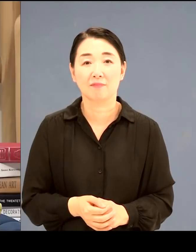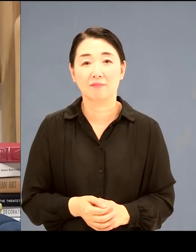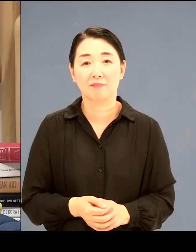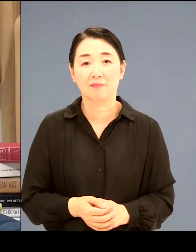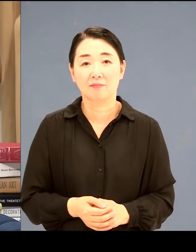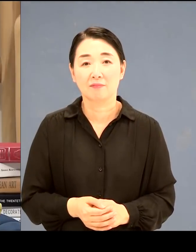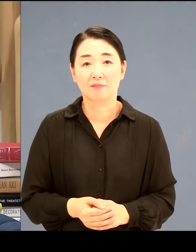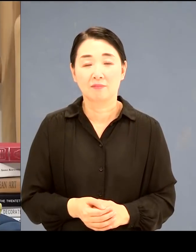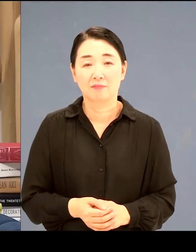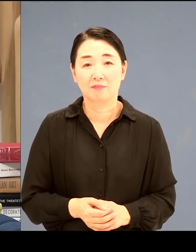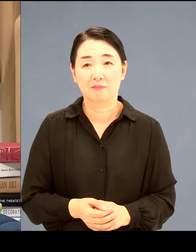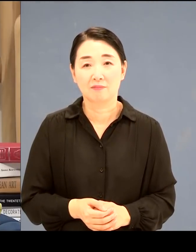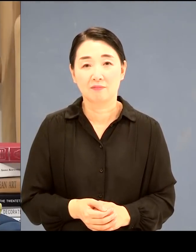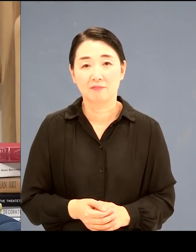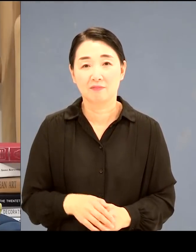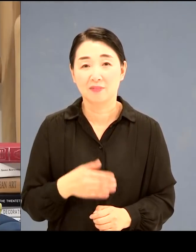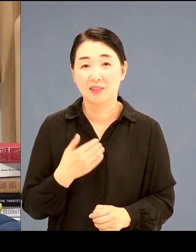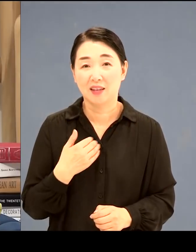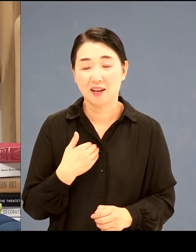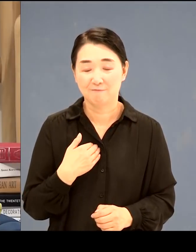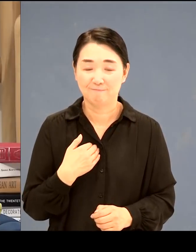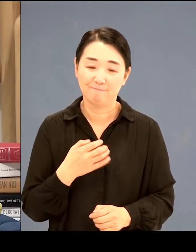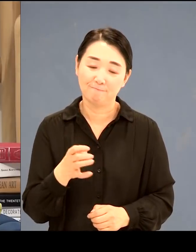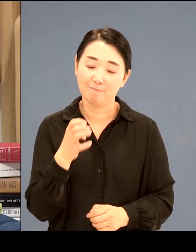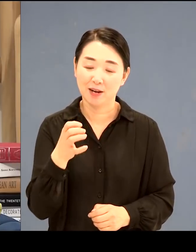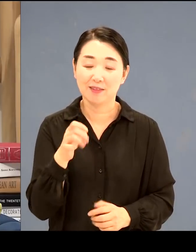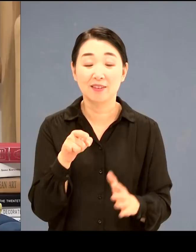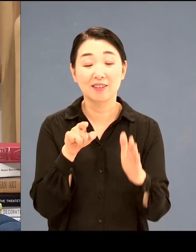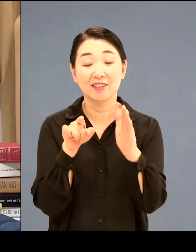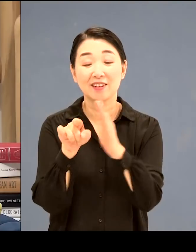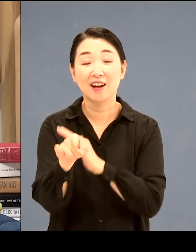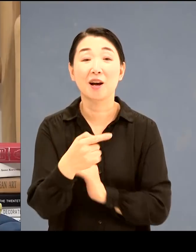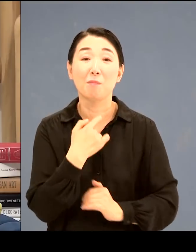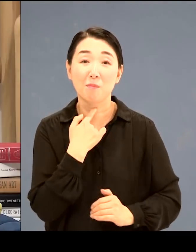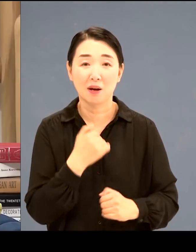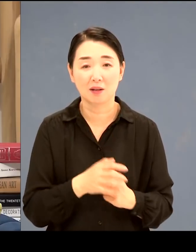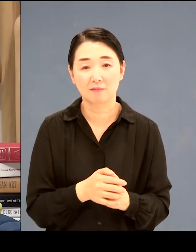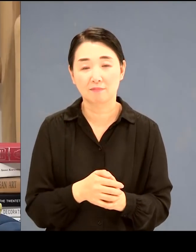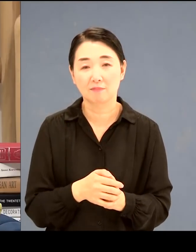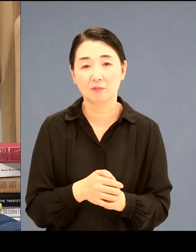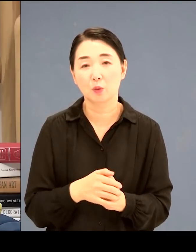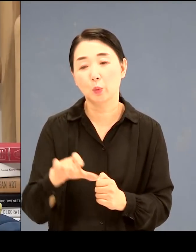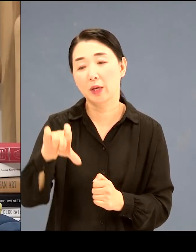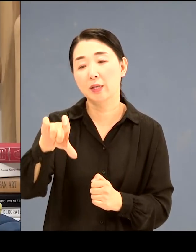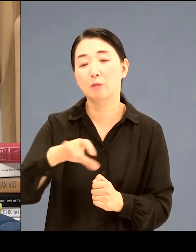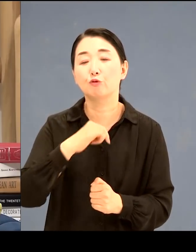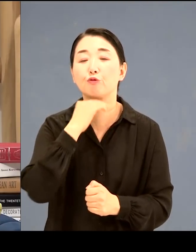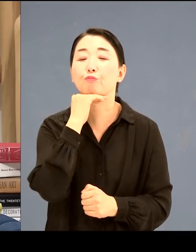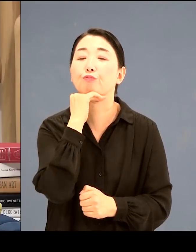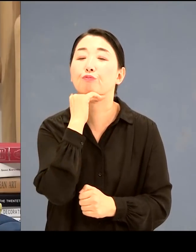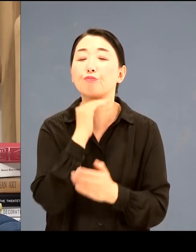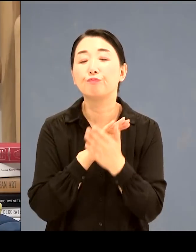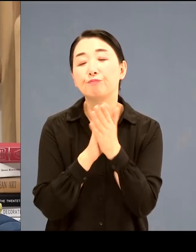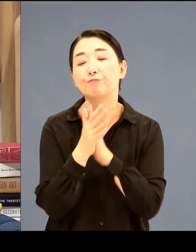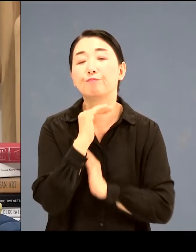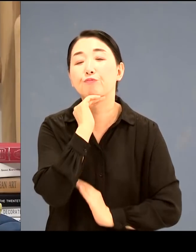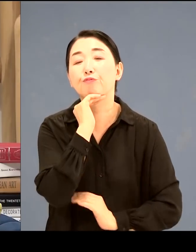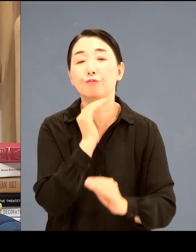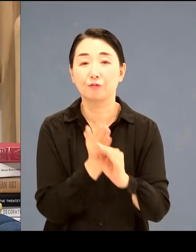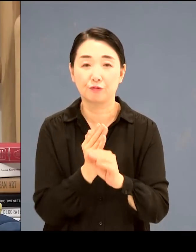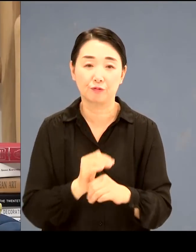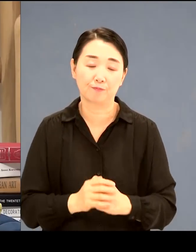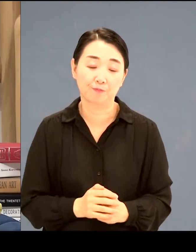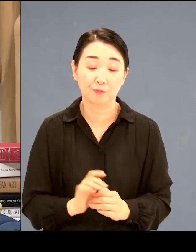제가 그 마트를 간 적이 있어요. 네. 근데 계산을 하려고 줄을 서 있는데 앞에